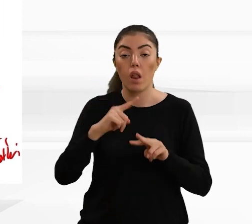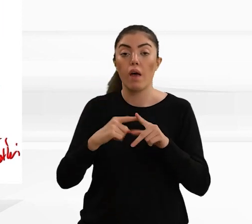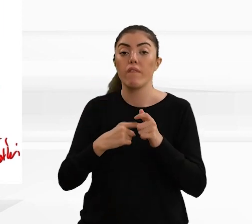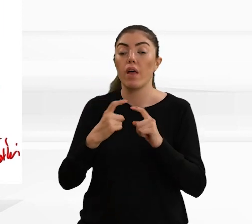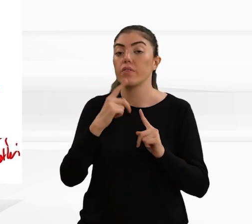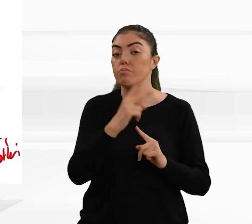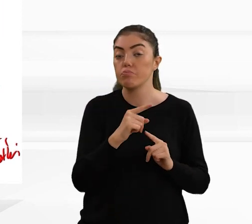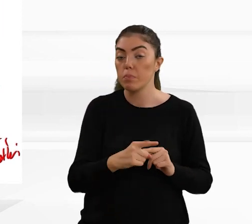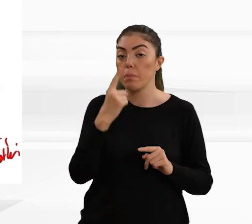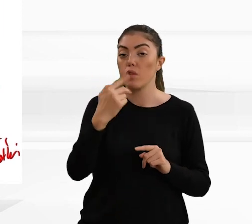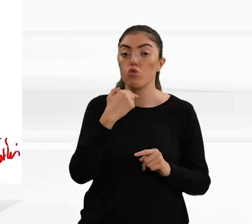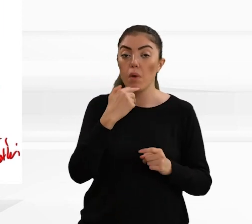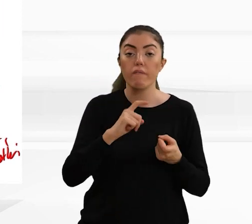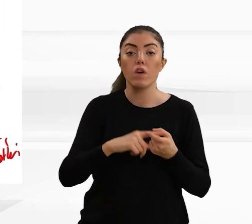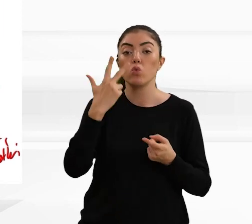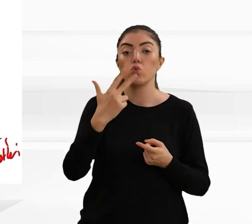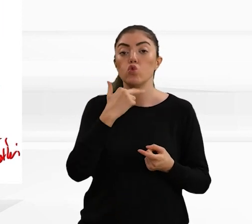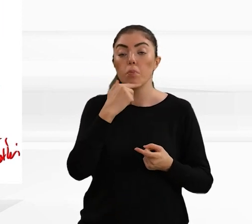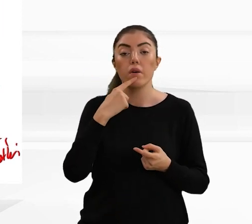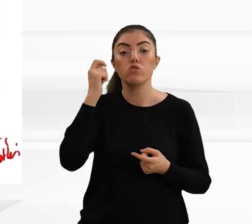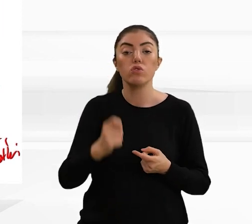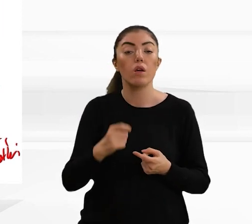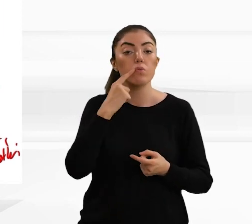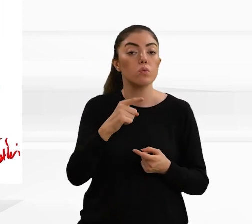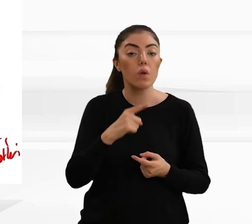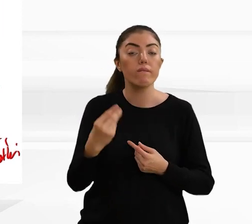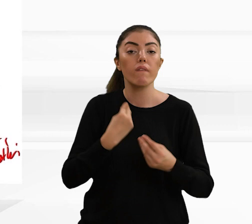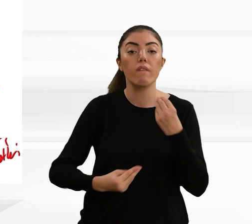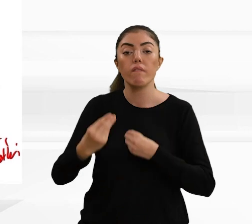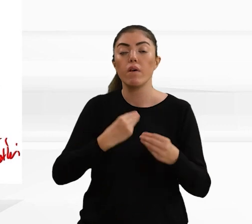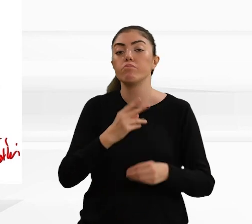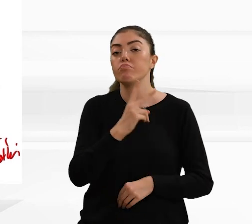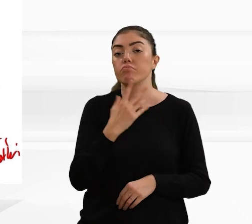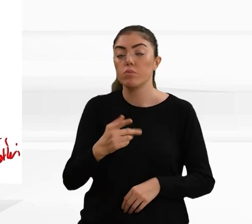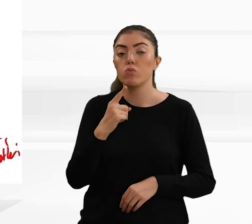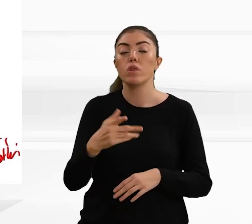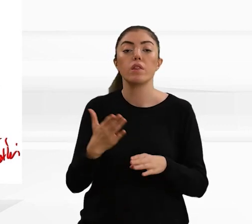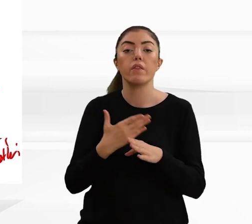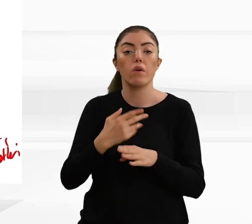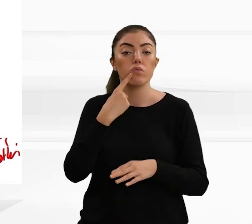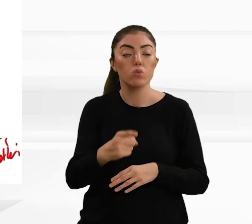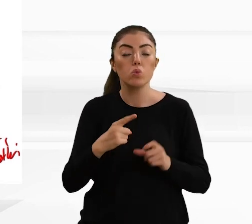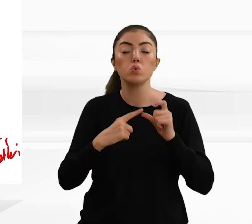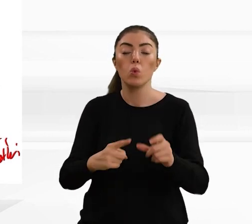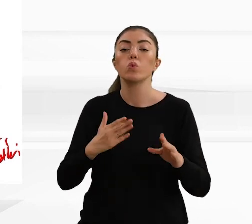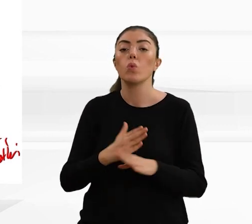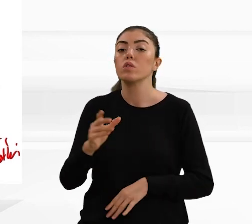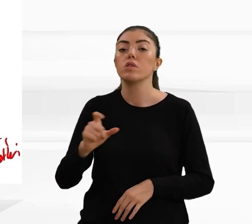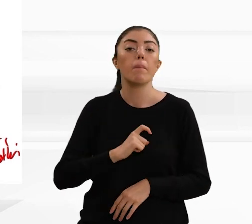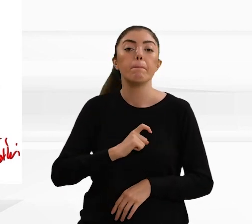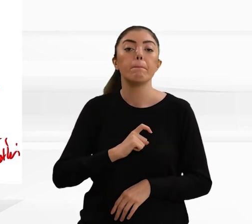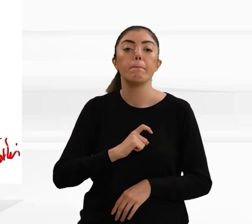afetler bir ve üçüncü öncüller de verilenler dir Bu nedenle sorunun doğru